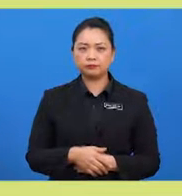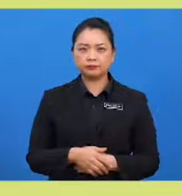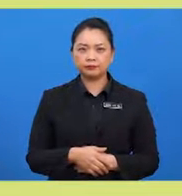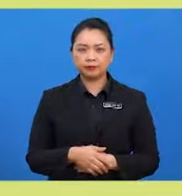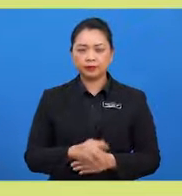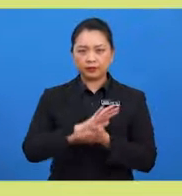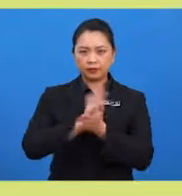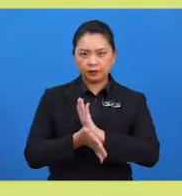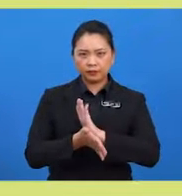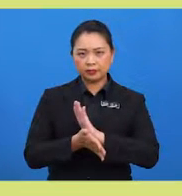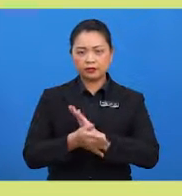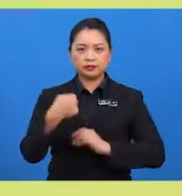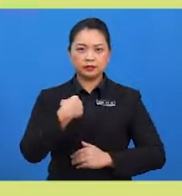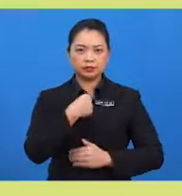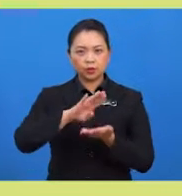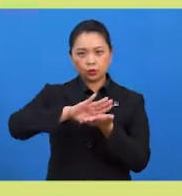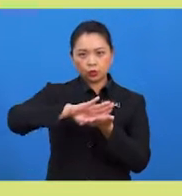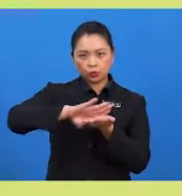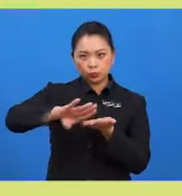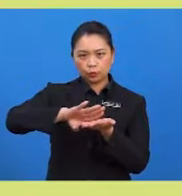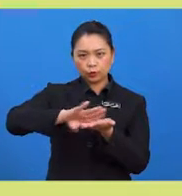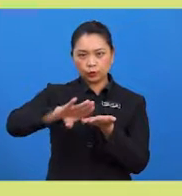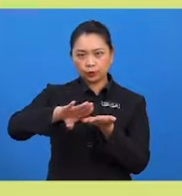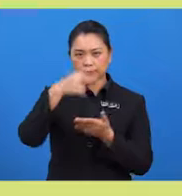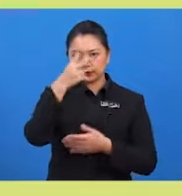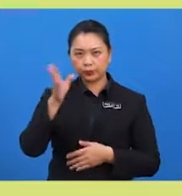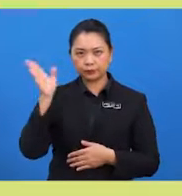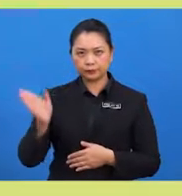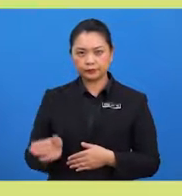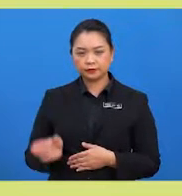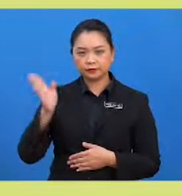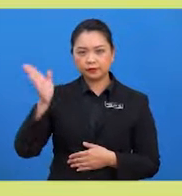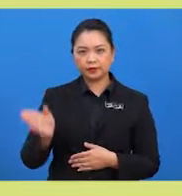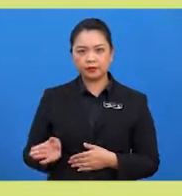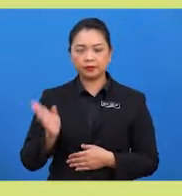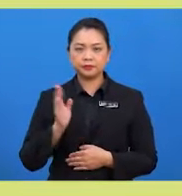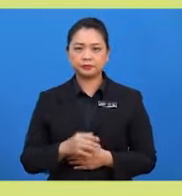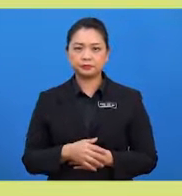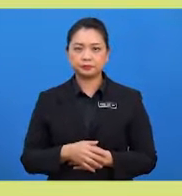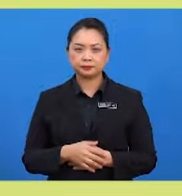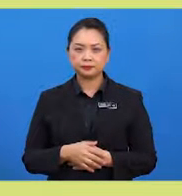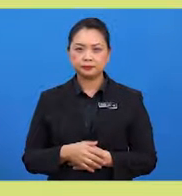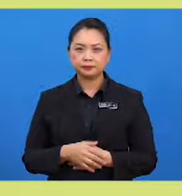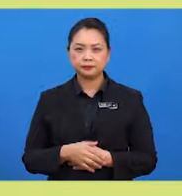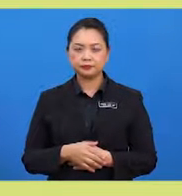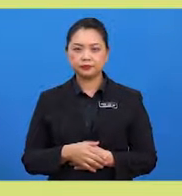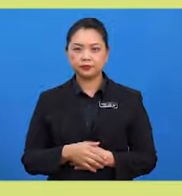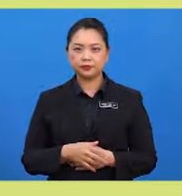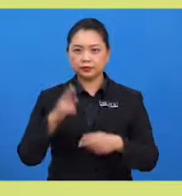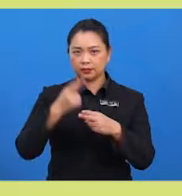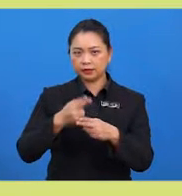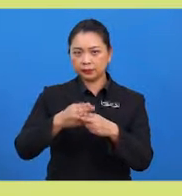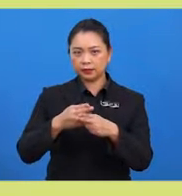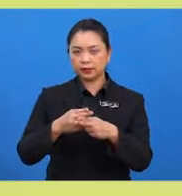Jadi, kita tolak daripada jumlah belian kita. Pulangan inilah yang dinamakan pulangan